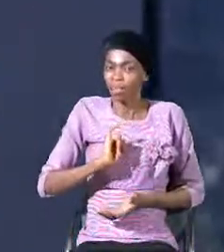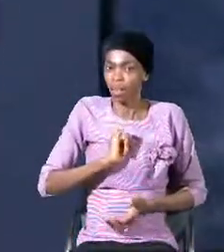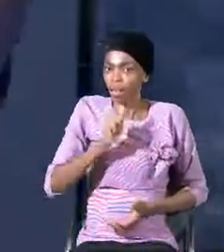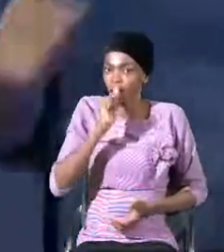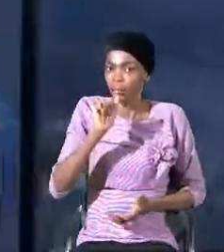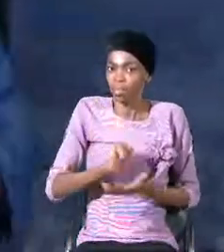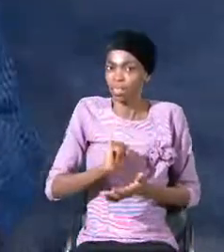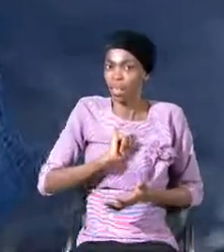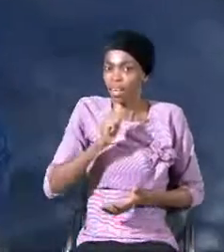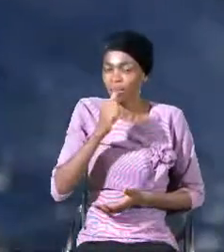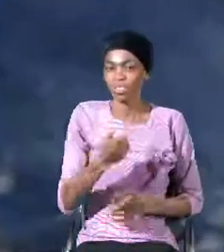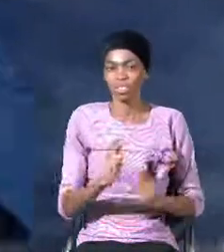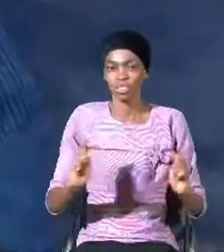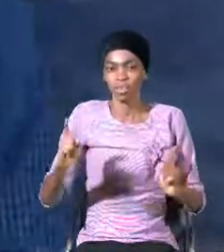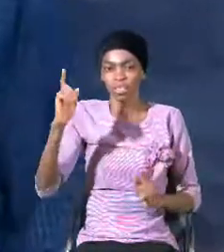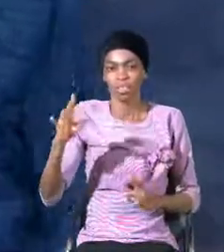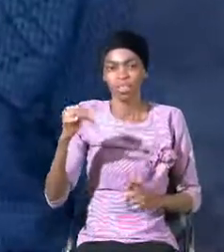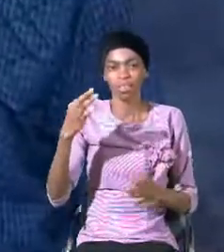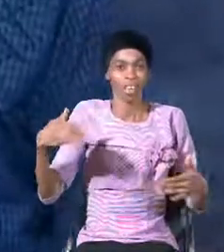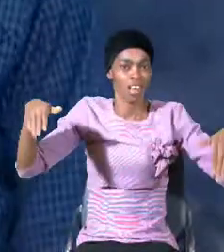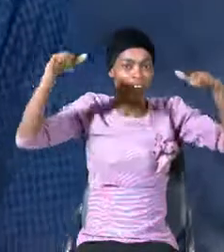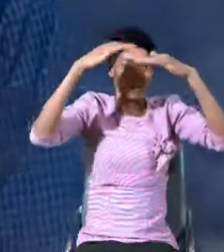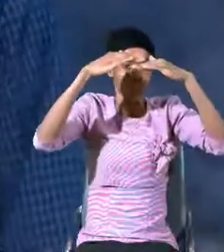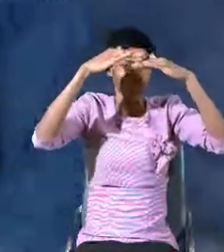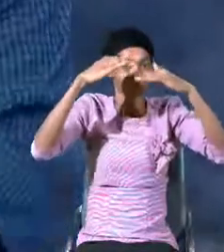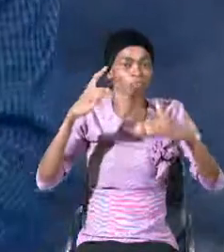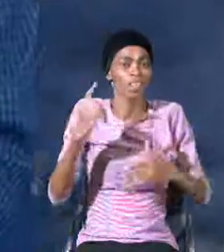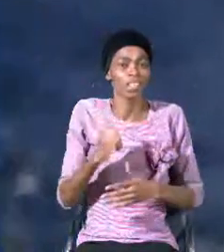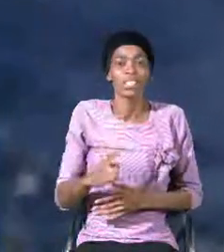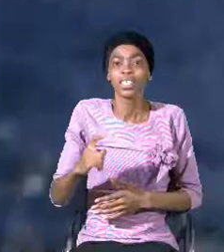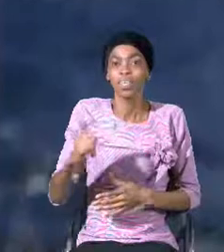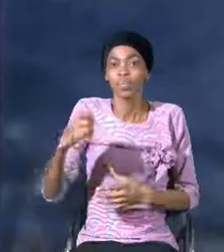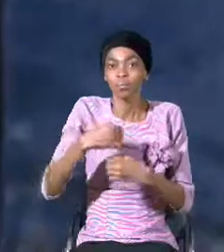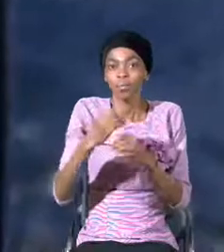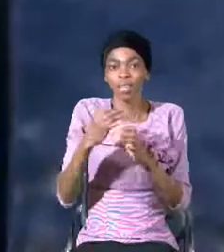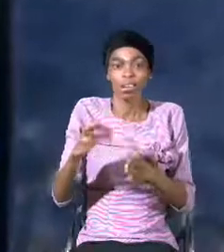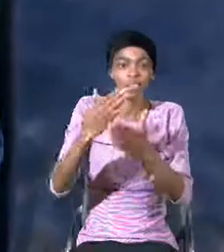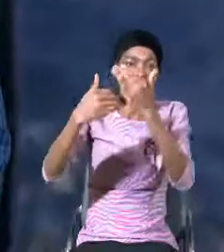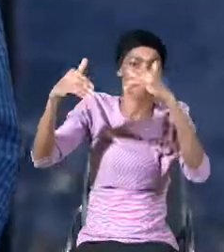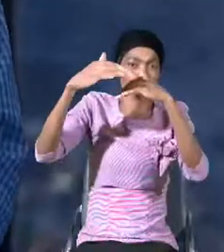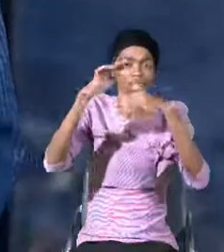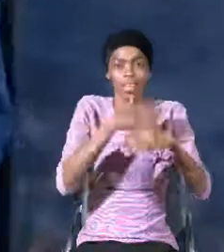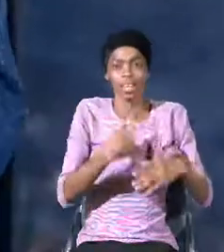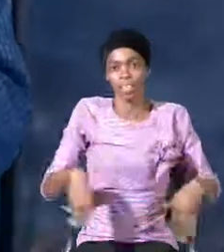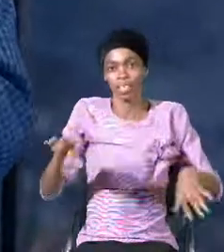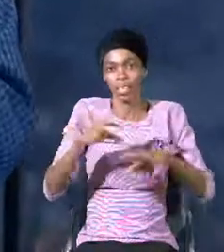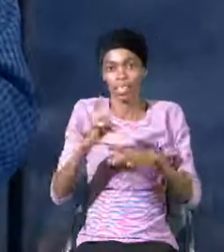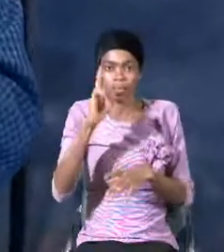je suis le grand Dieu du ciel, le Créateur du ciel et de la terre,